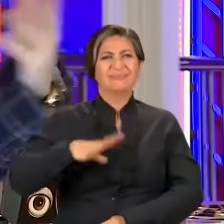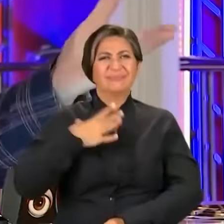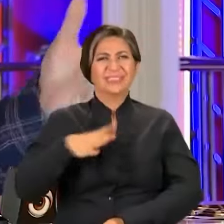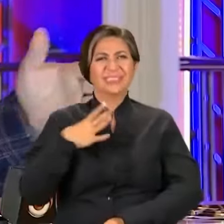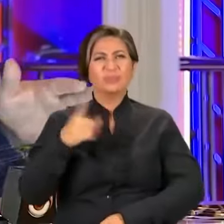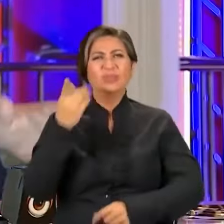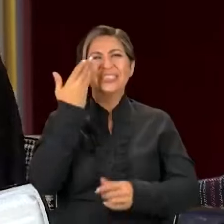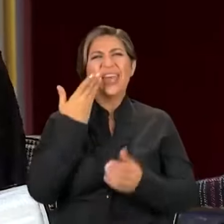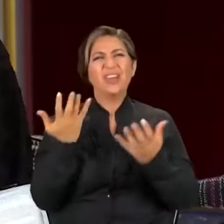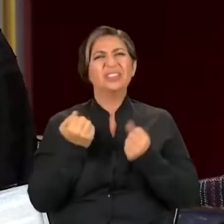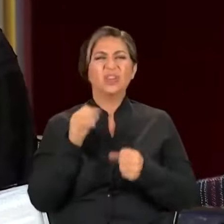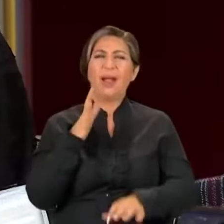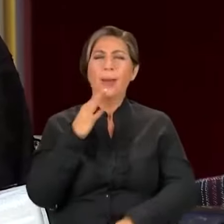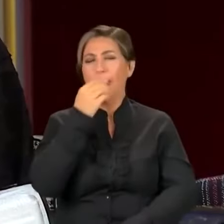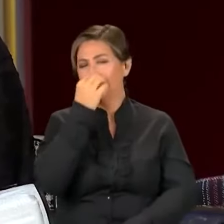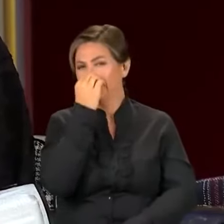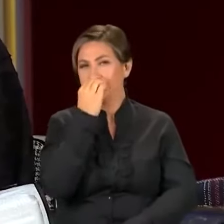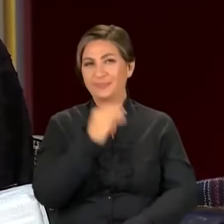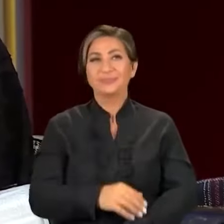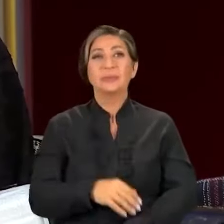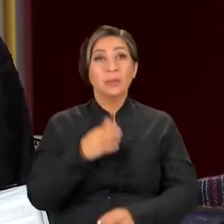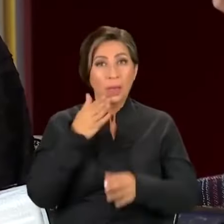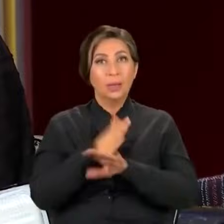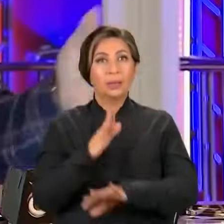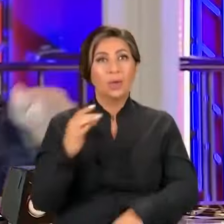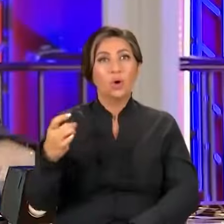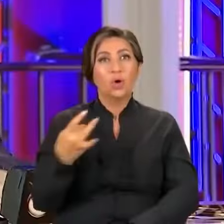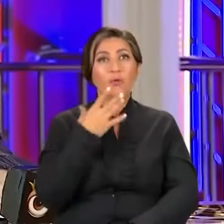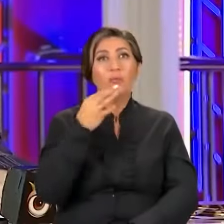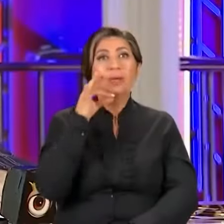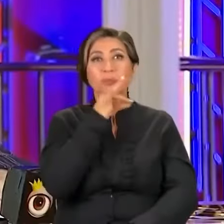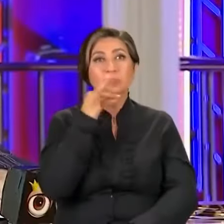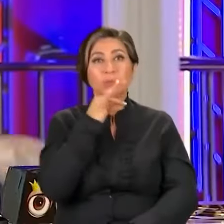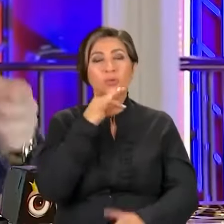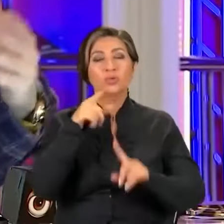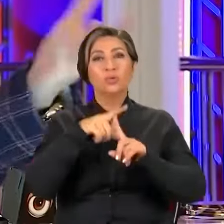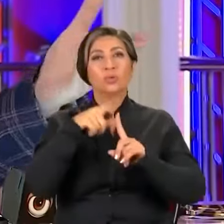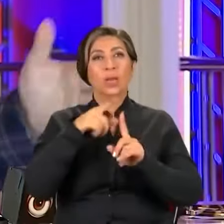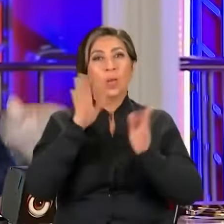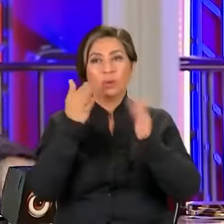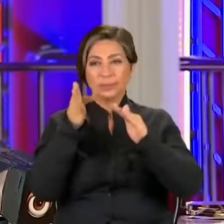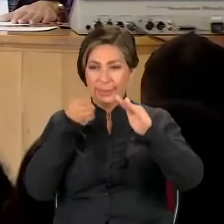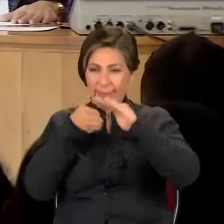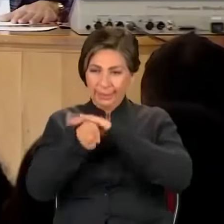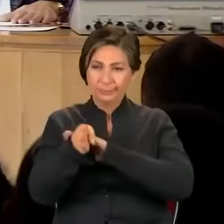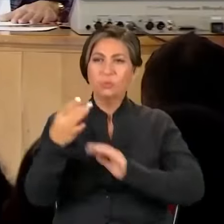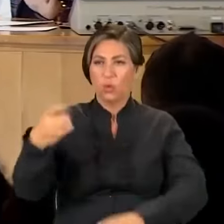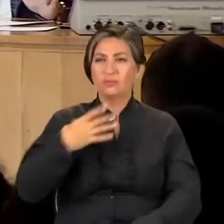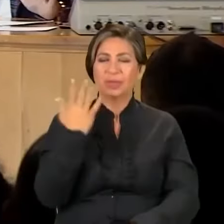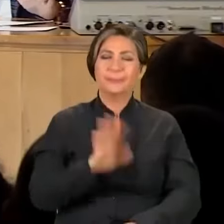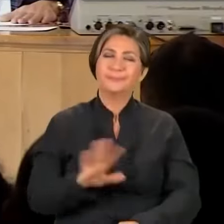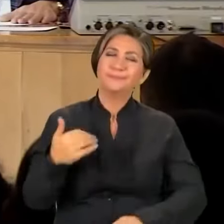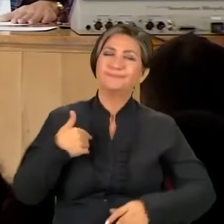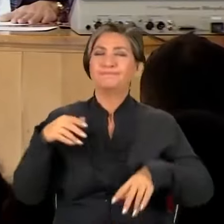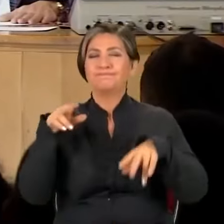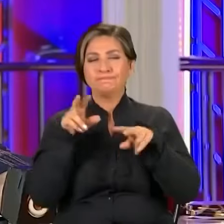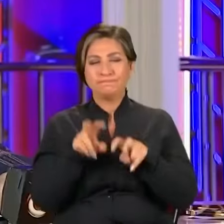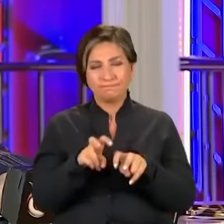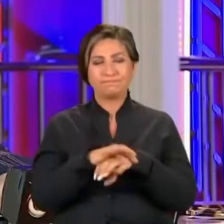Bu zevki yaşamak istiyor falan. Ve hakikaten kovulmak üzere Türker İnanoğlu'nun odasına gittim. Kovulmak